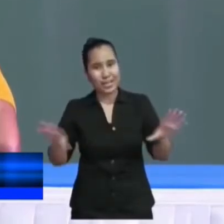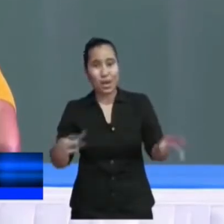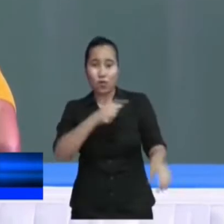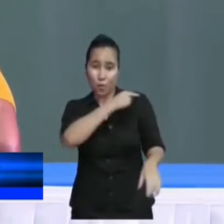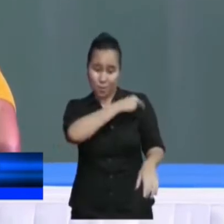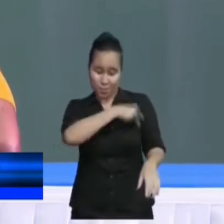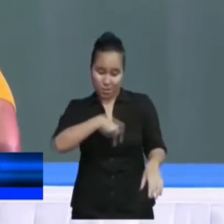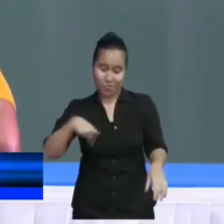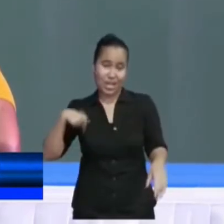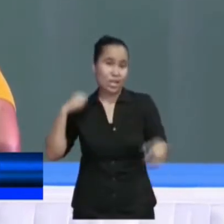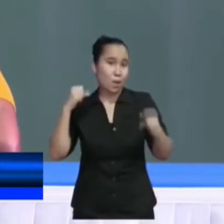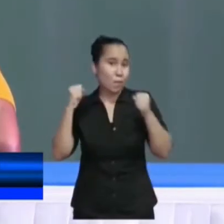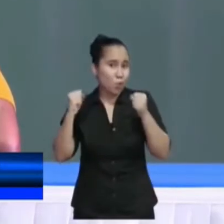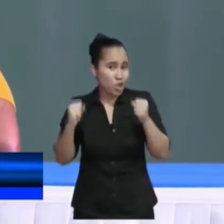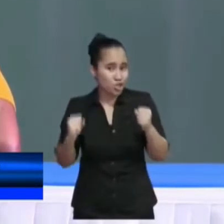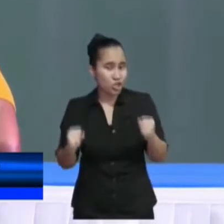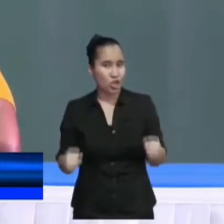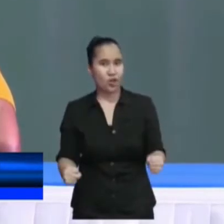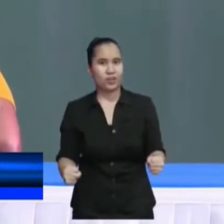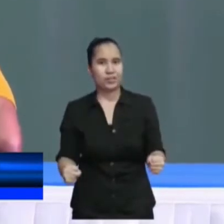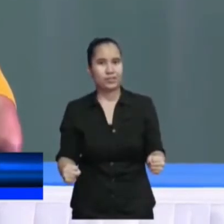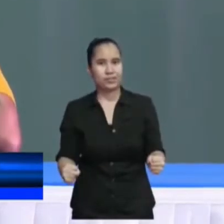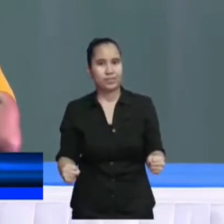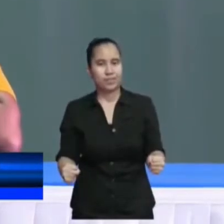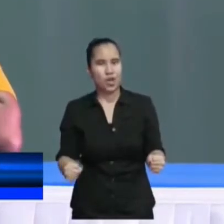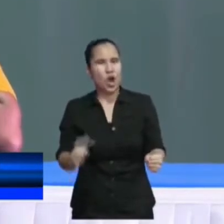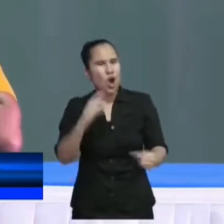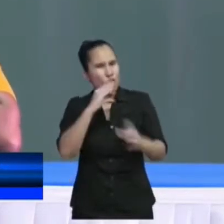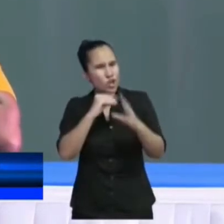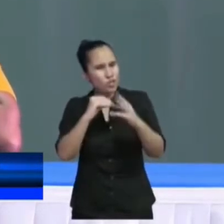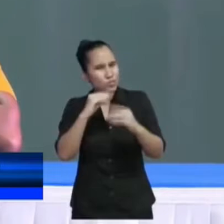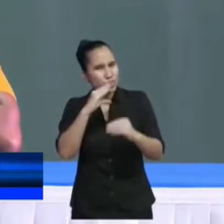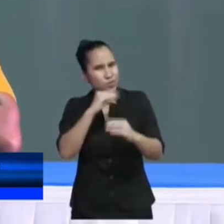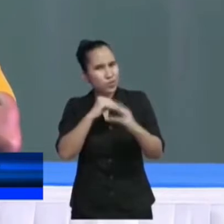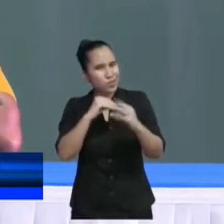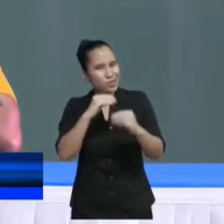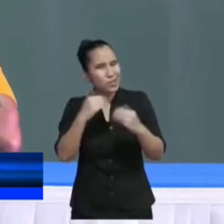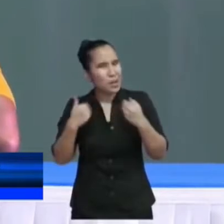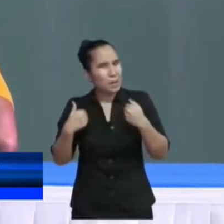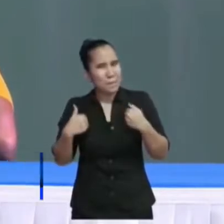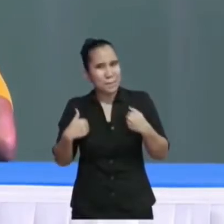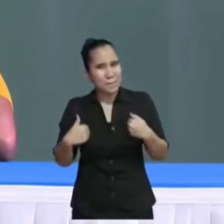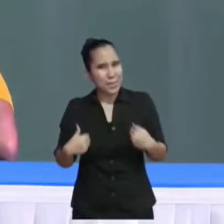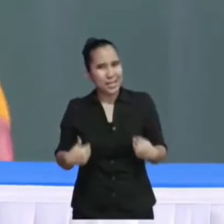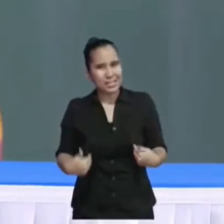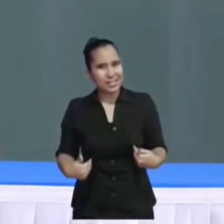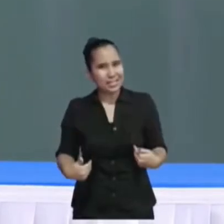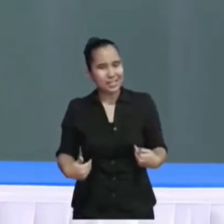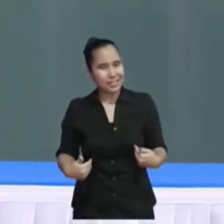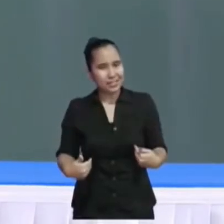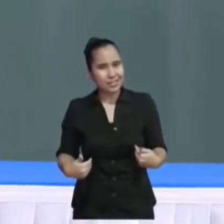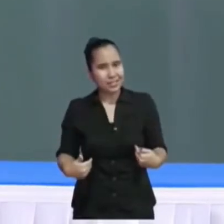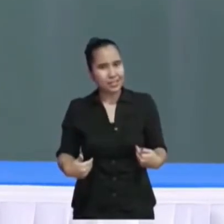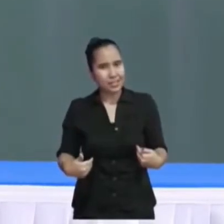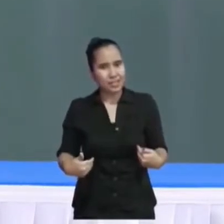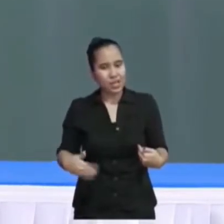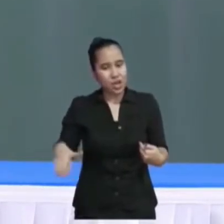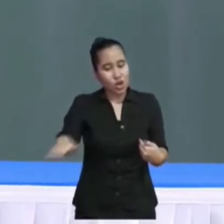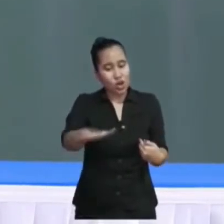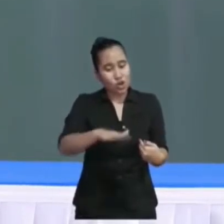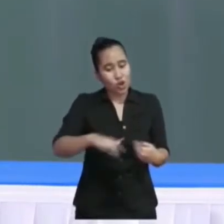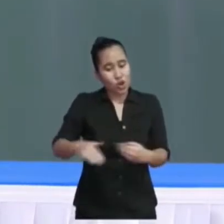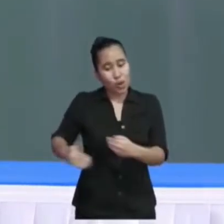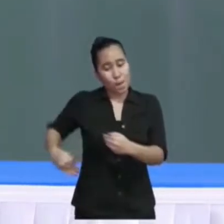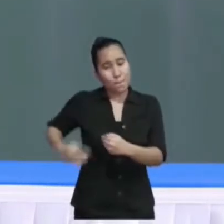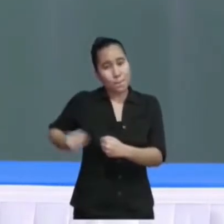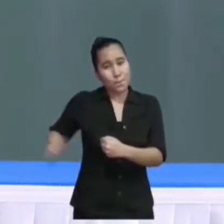besluit. Waarbij er dus zaken zijn aangegeven als te zijn dat mensen niet in hun resort kunnen winkelen,